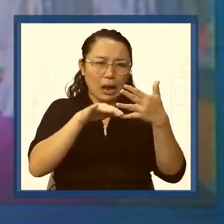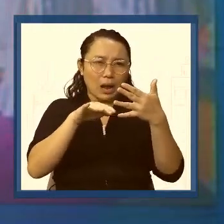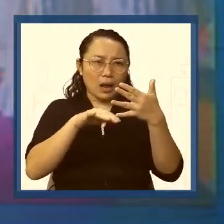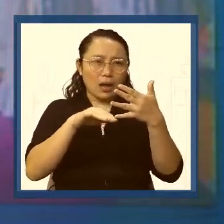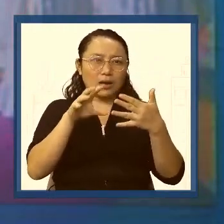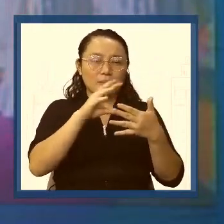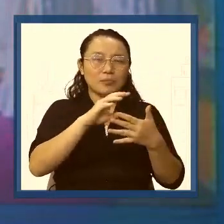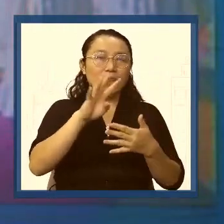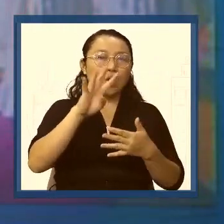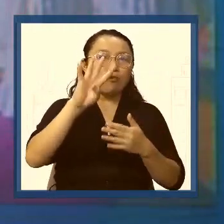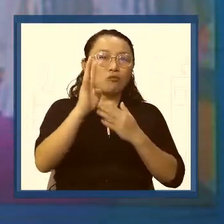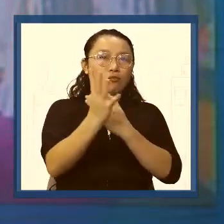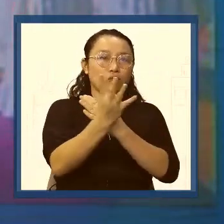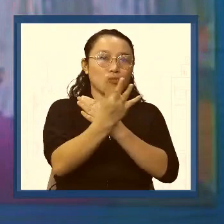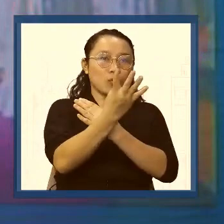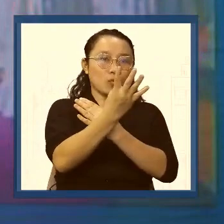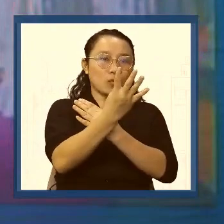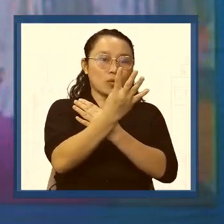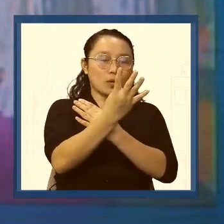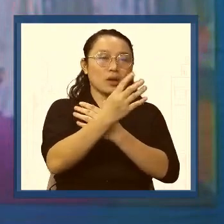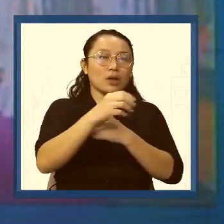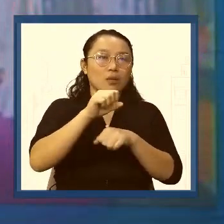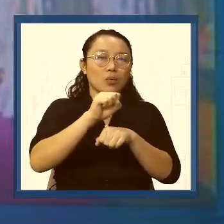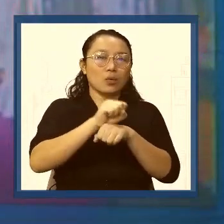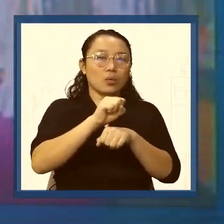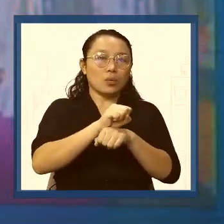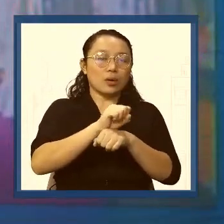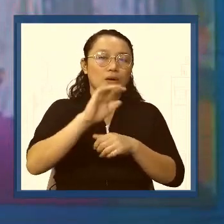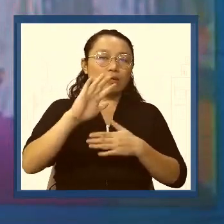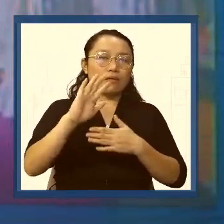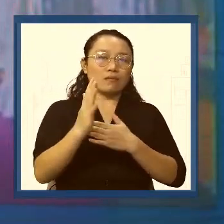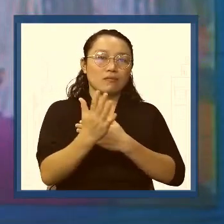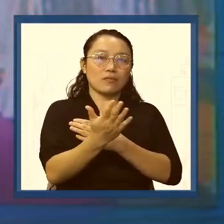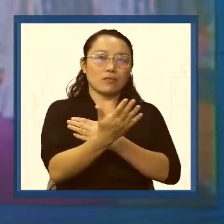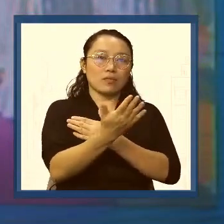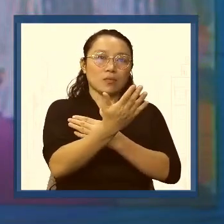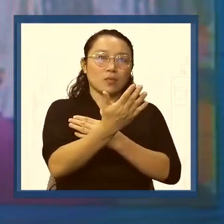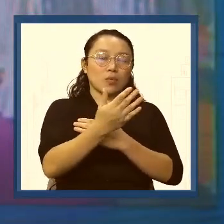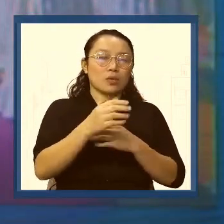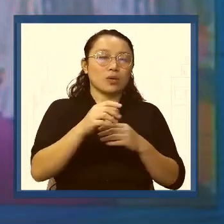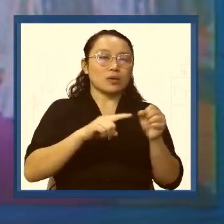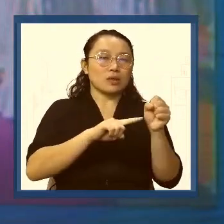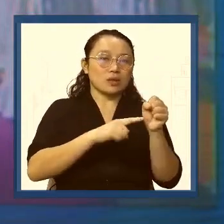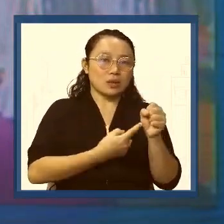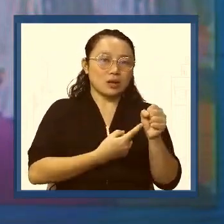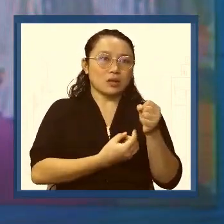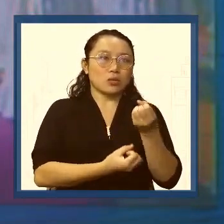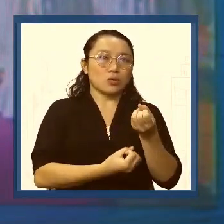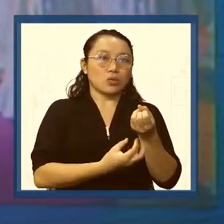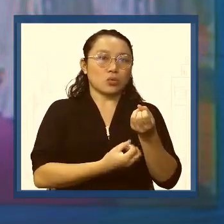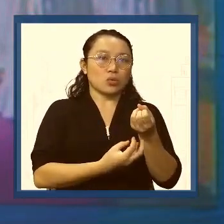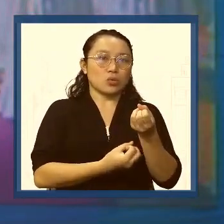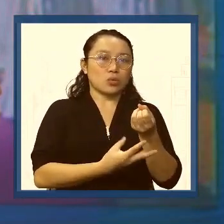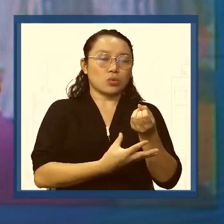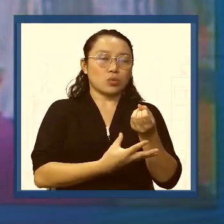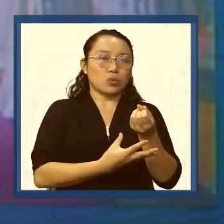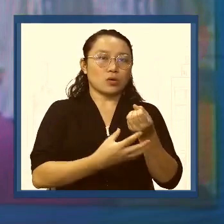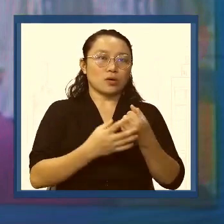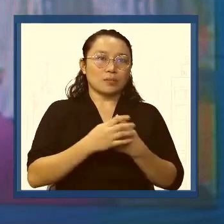alas 4 kadlawon bango na siya. Alas 5 magsugod nagluto ang